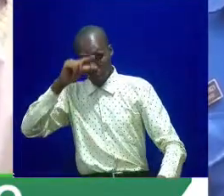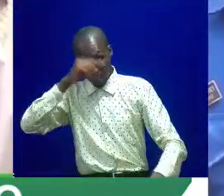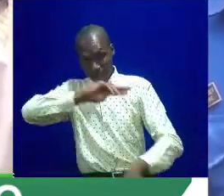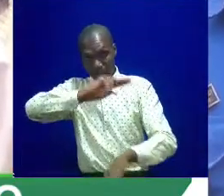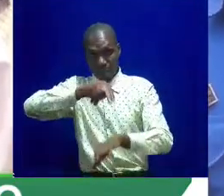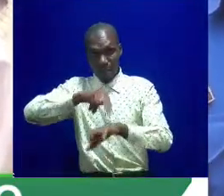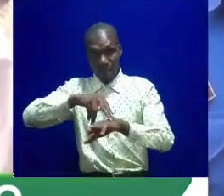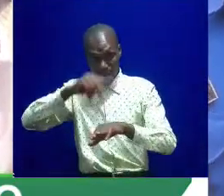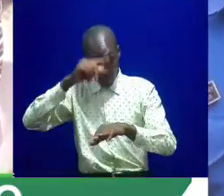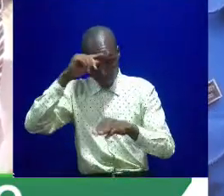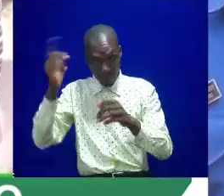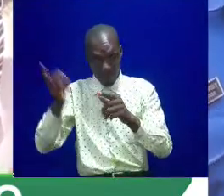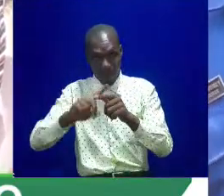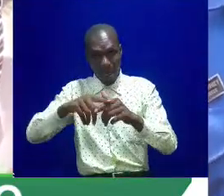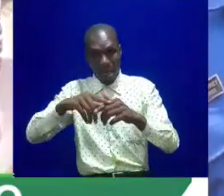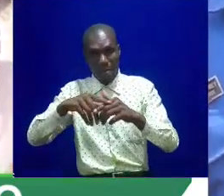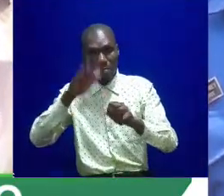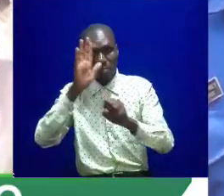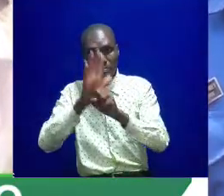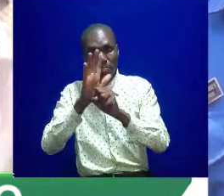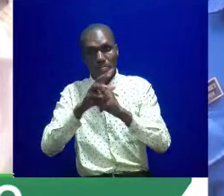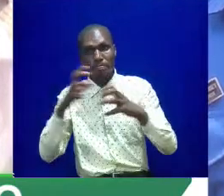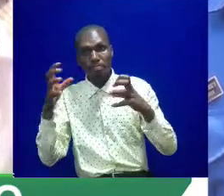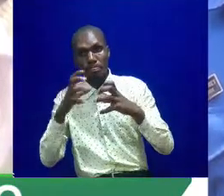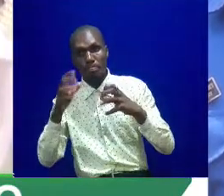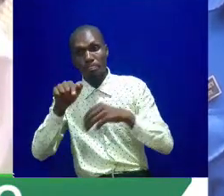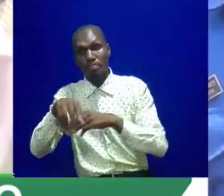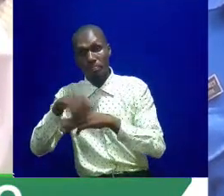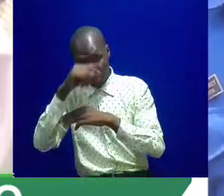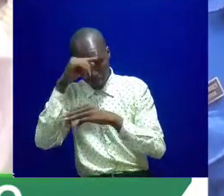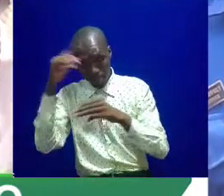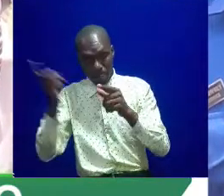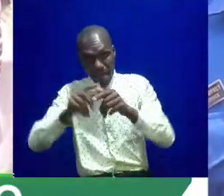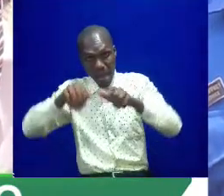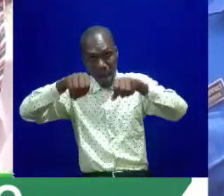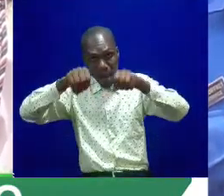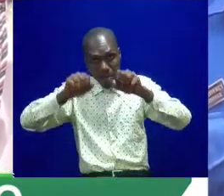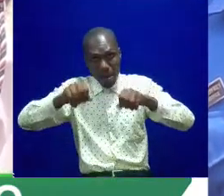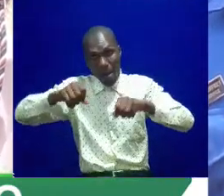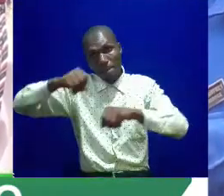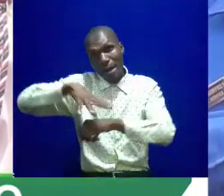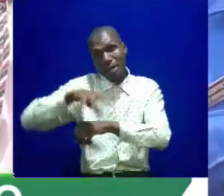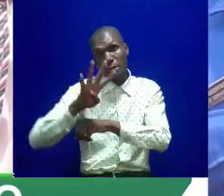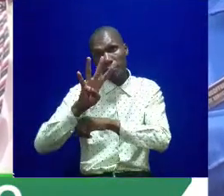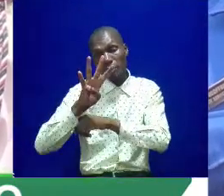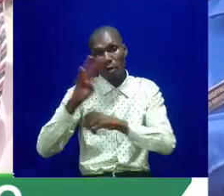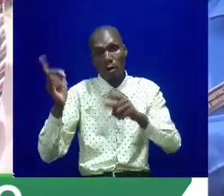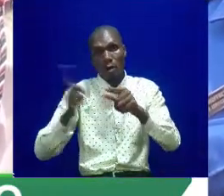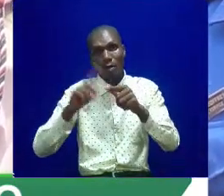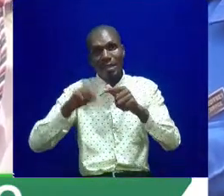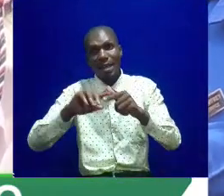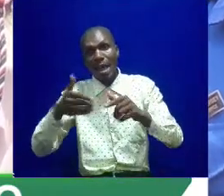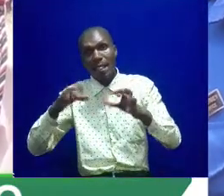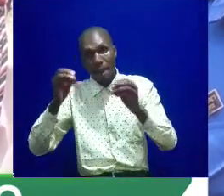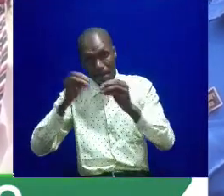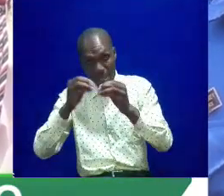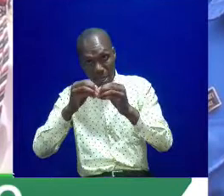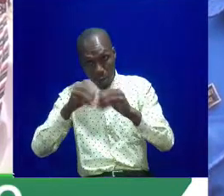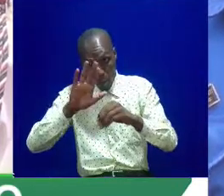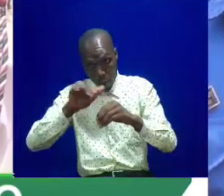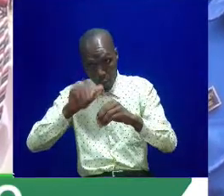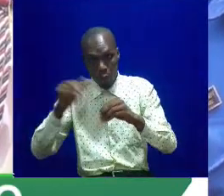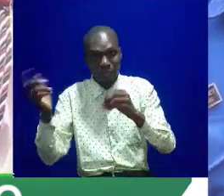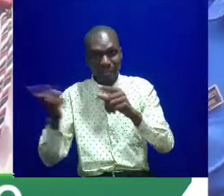government, pamoja na mashirika mbalimbali ya serikali, na tukakubaliana kwamba mwezi wa 4 tutapanga mkutano mwingine